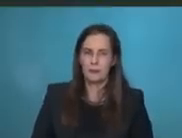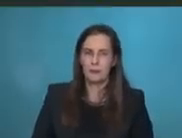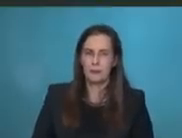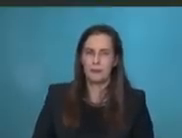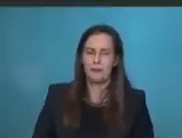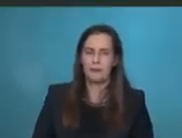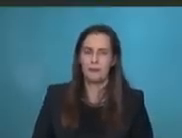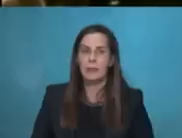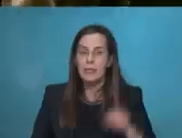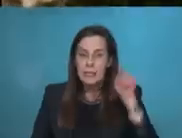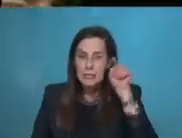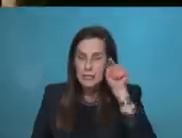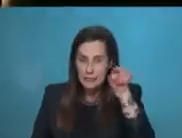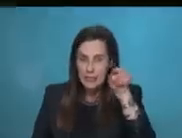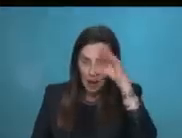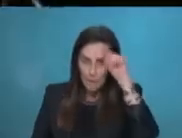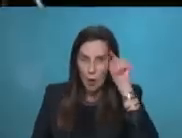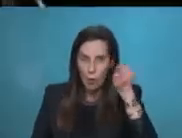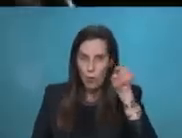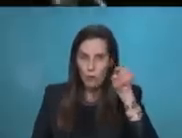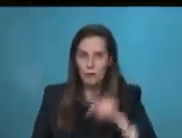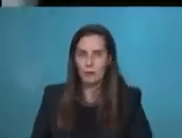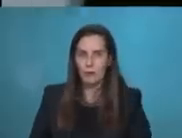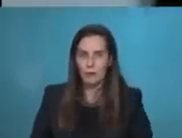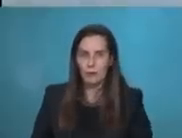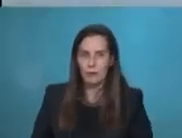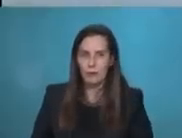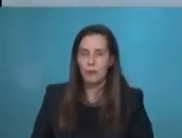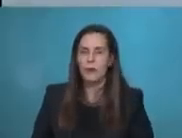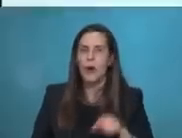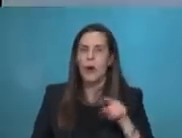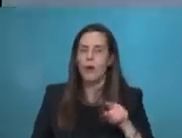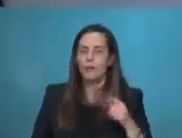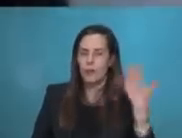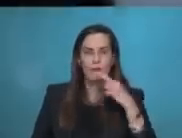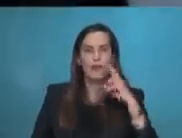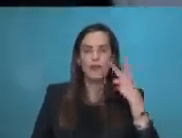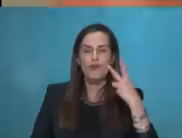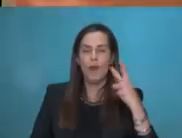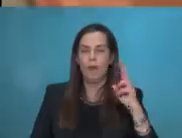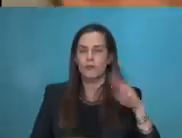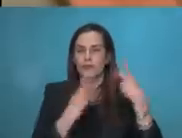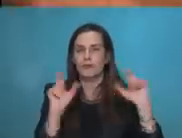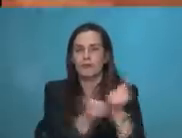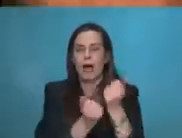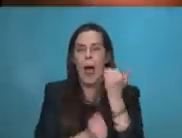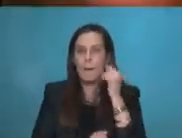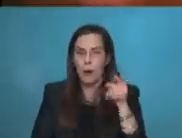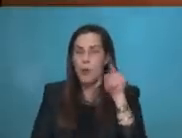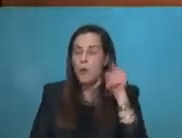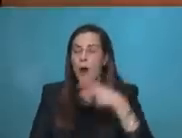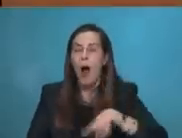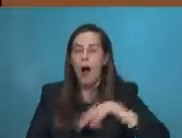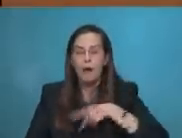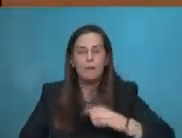כך נראה חואקין גוזמן, הלא הוא אל צ'אפו, כשהוא סגר לפני שנתיים לארצות הברית. ברון הסמים הנודע